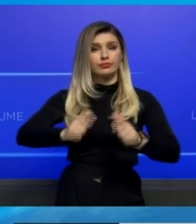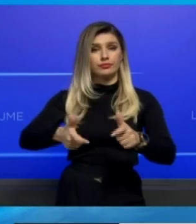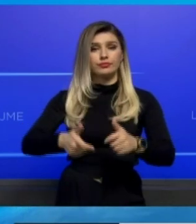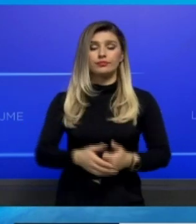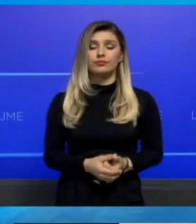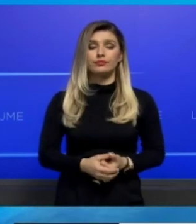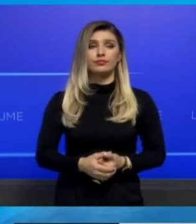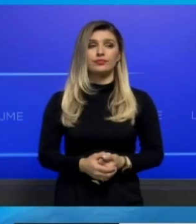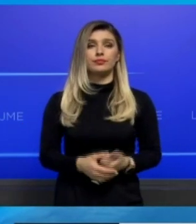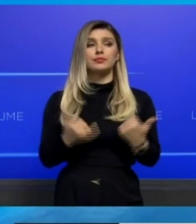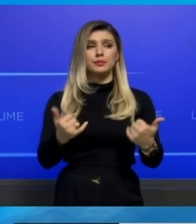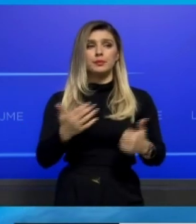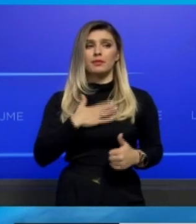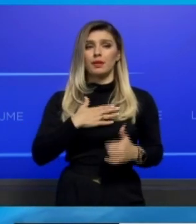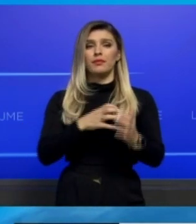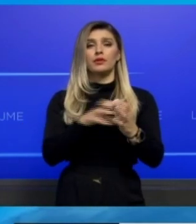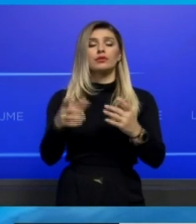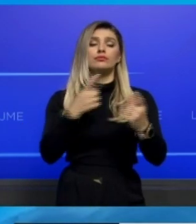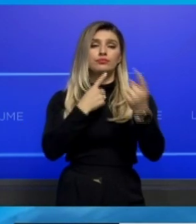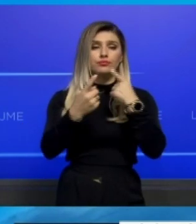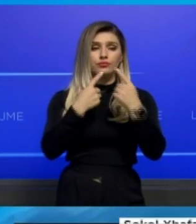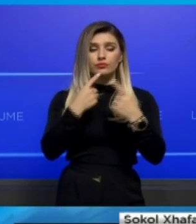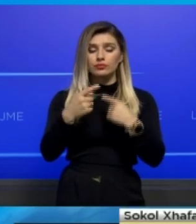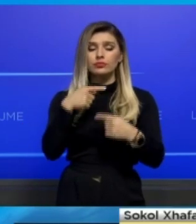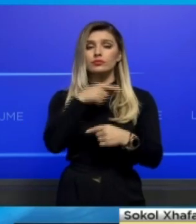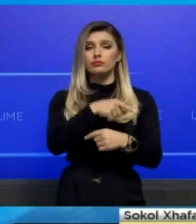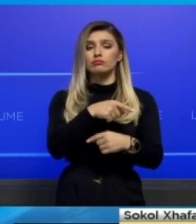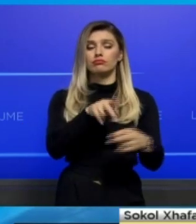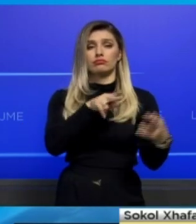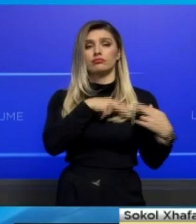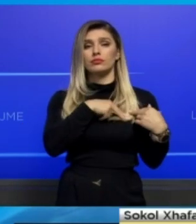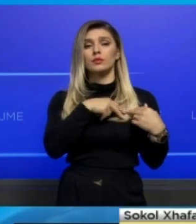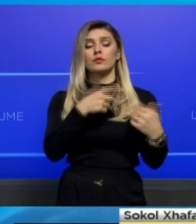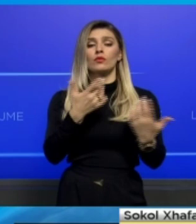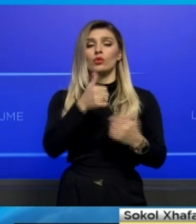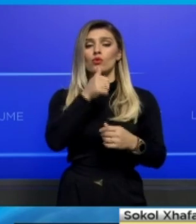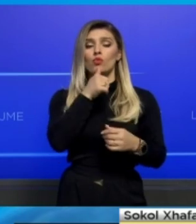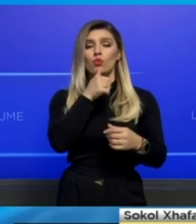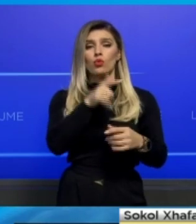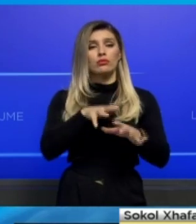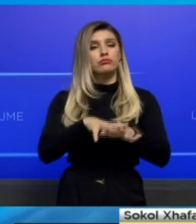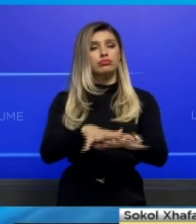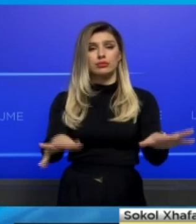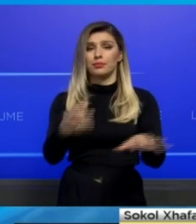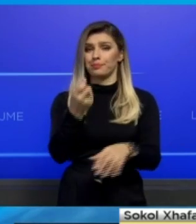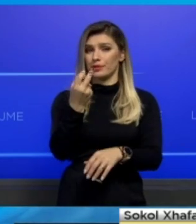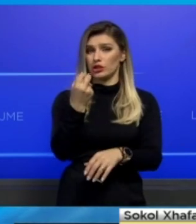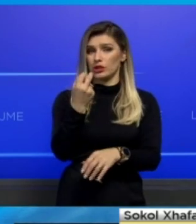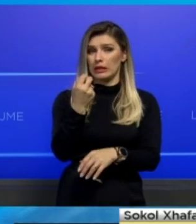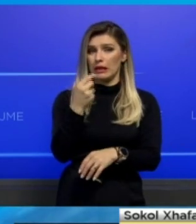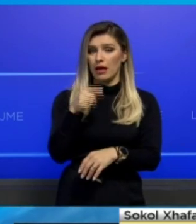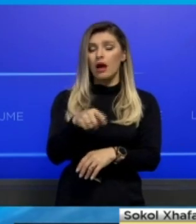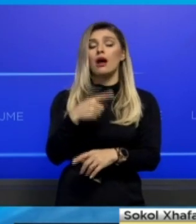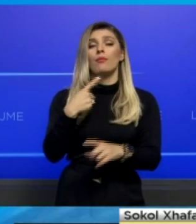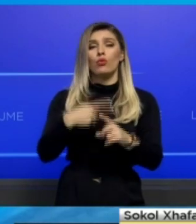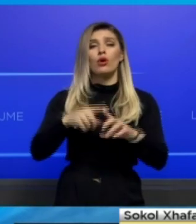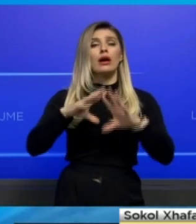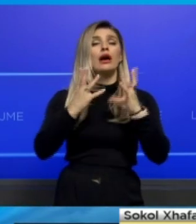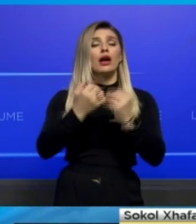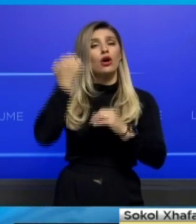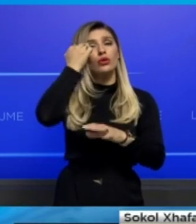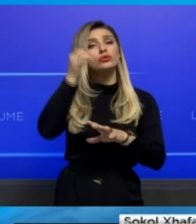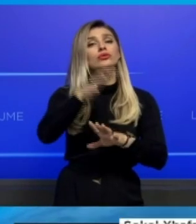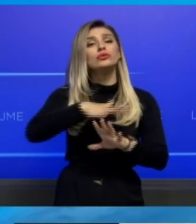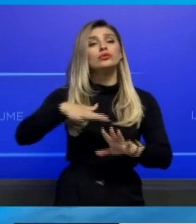jemi në procedurë, autoriteti rregullator po trajton tarifat jo vetëm për ujësjellësin rajonal Prishtina, por për gjithë ujësjellësat në Kosovë, sepse të